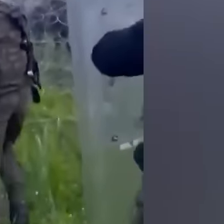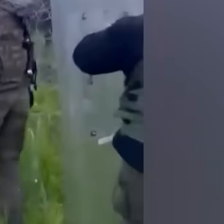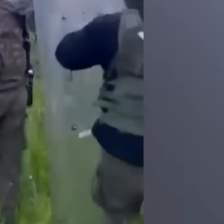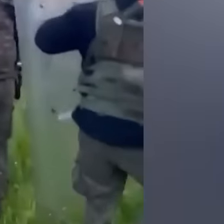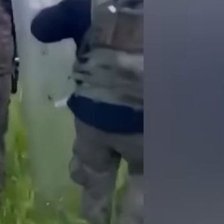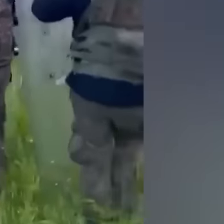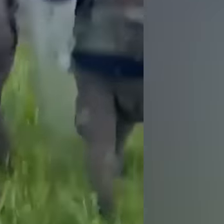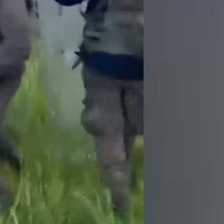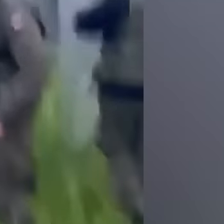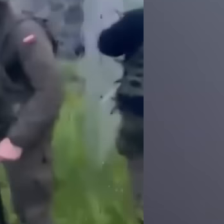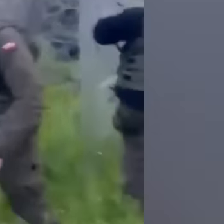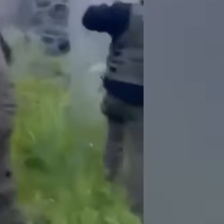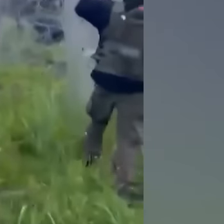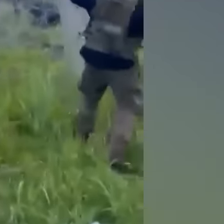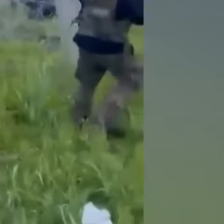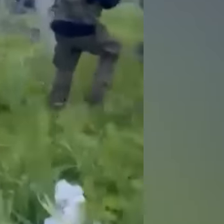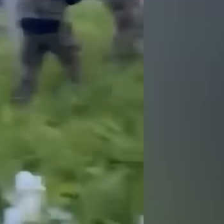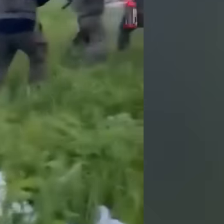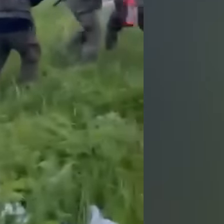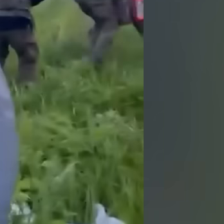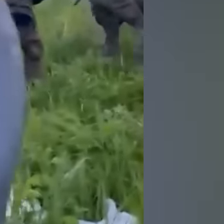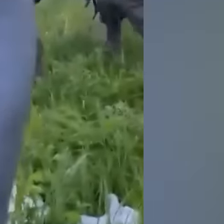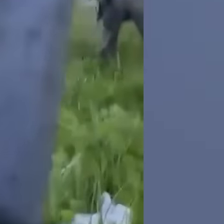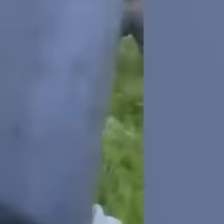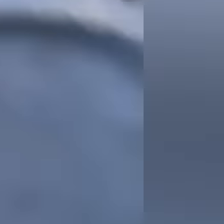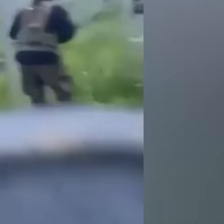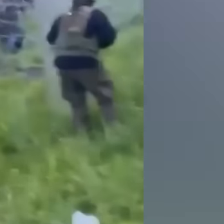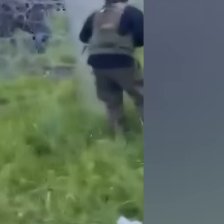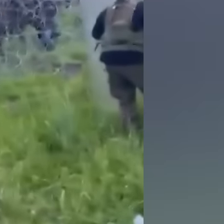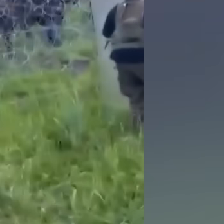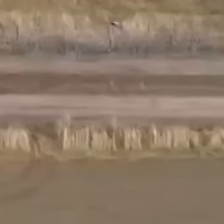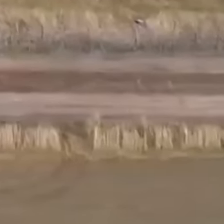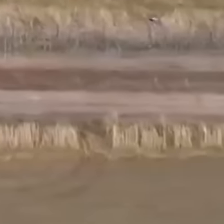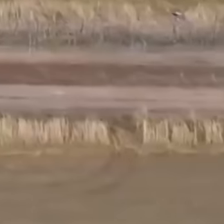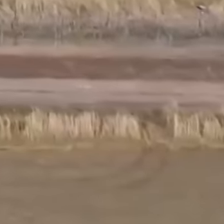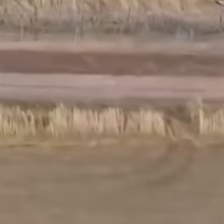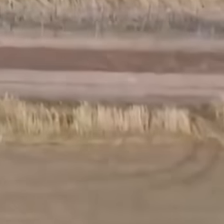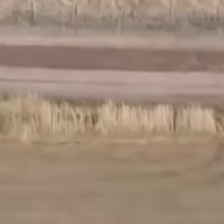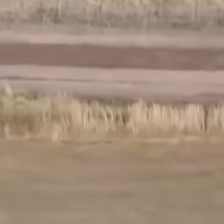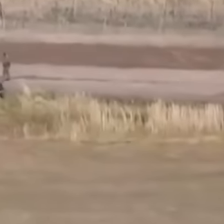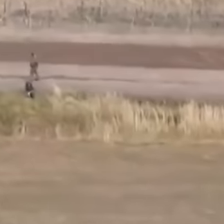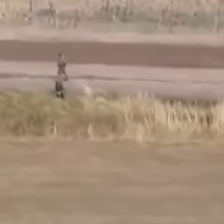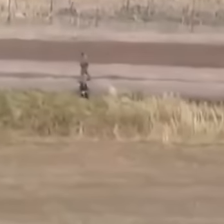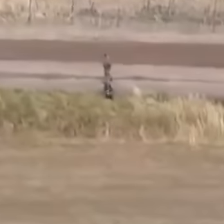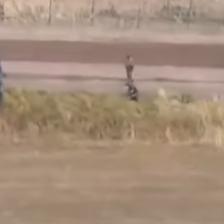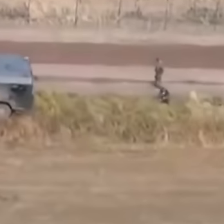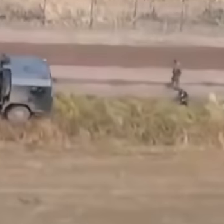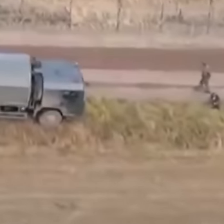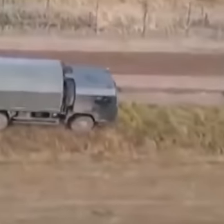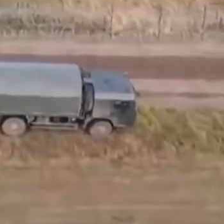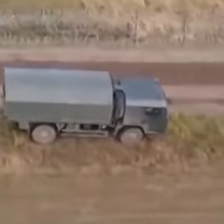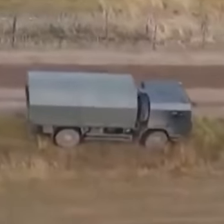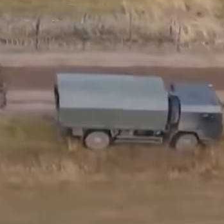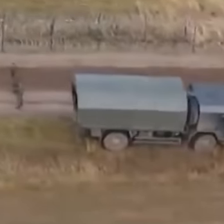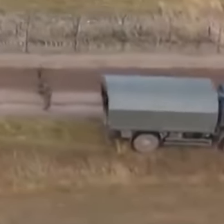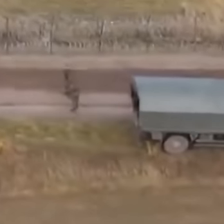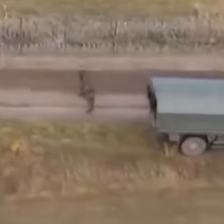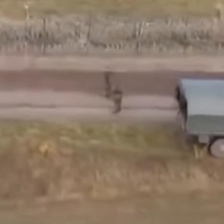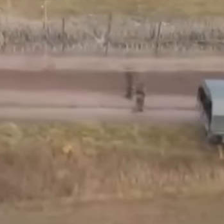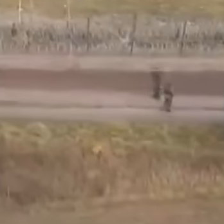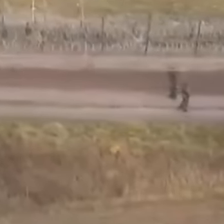że działali w samoobronie, bo zostali zaatakowani przez hordę uchodźców i oddali strzały w powietrze. No,